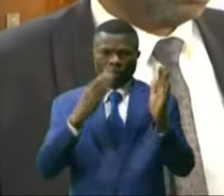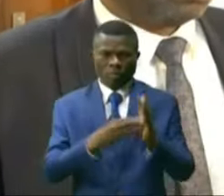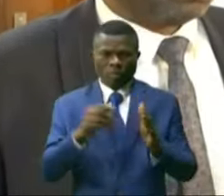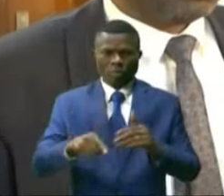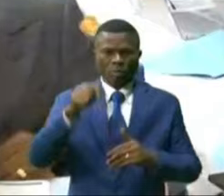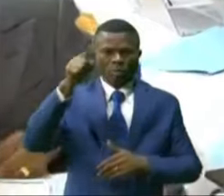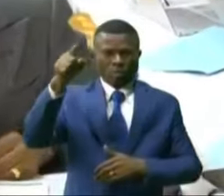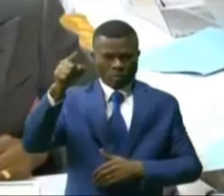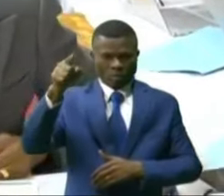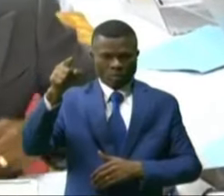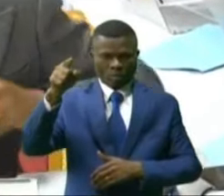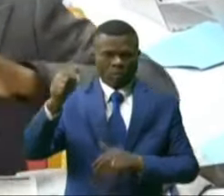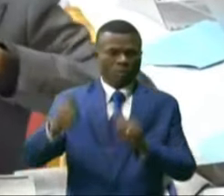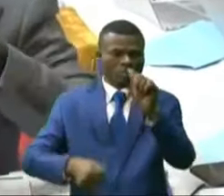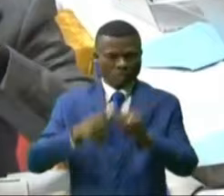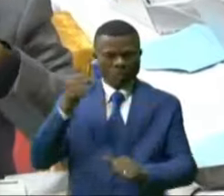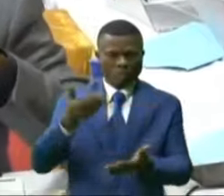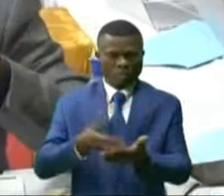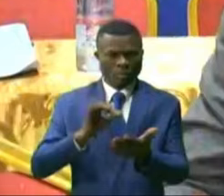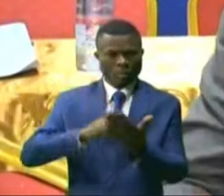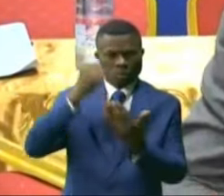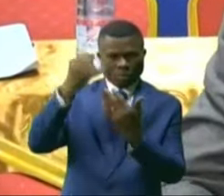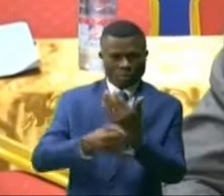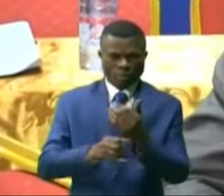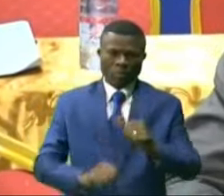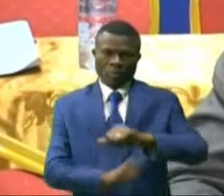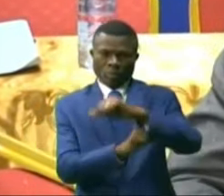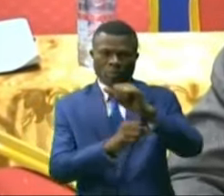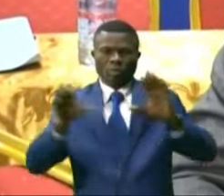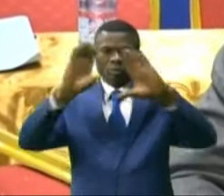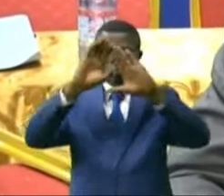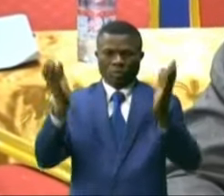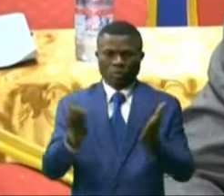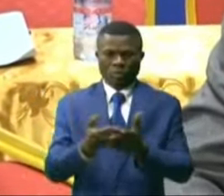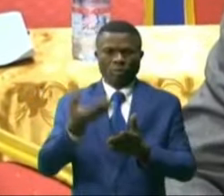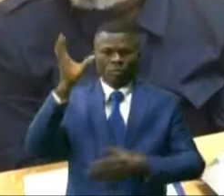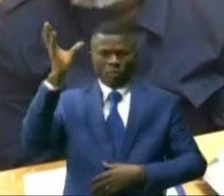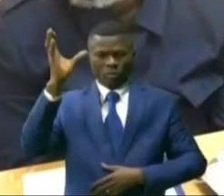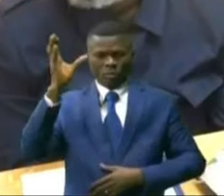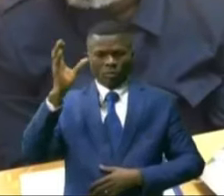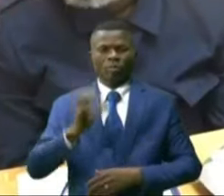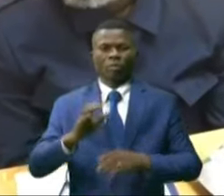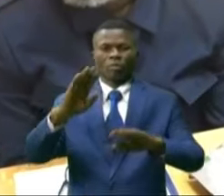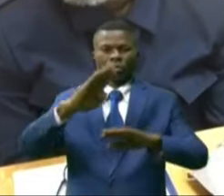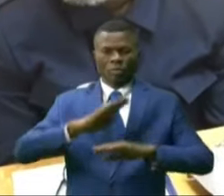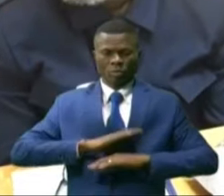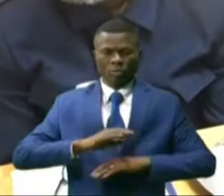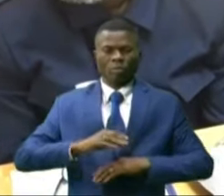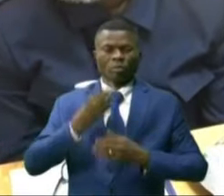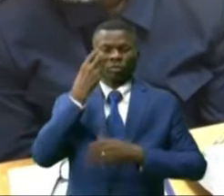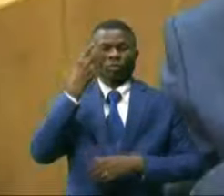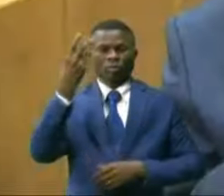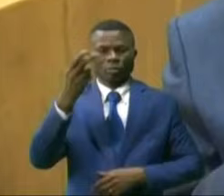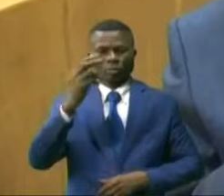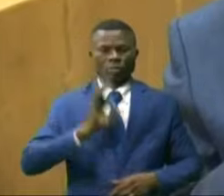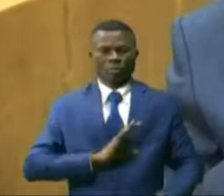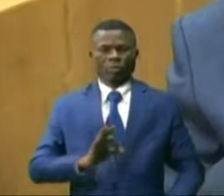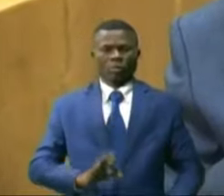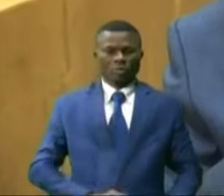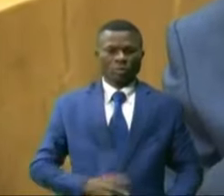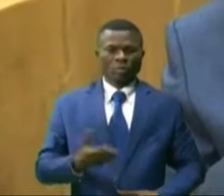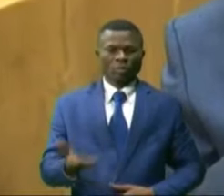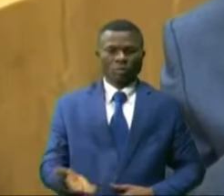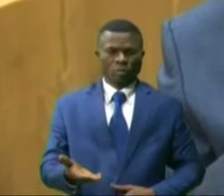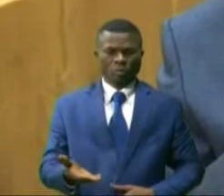et plus. Ces projets accompagnent les communautés de base et répondent à la vision du président de la République,